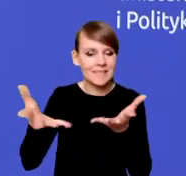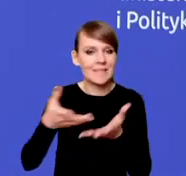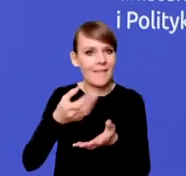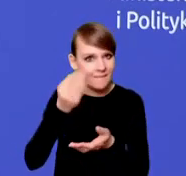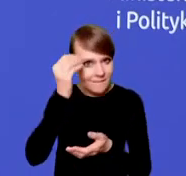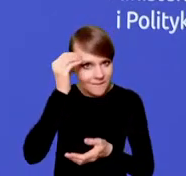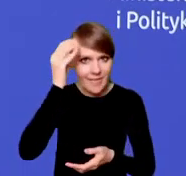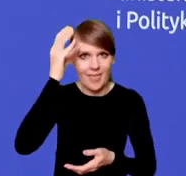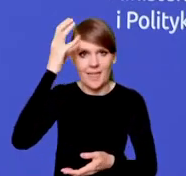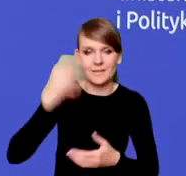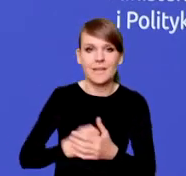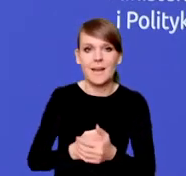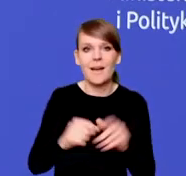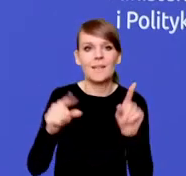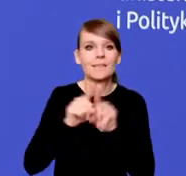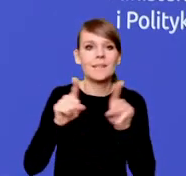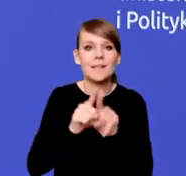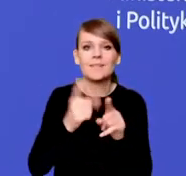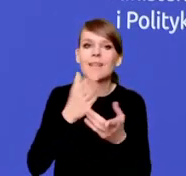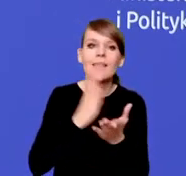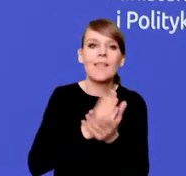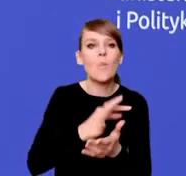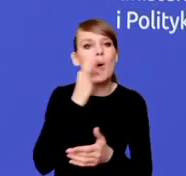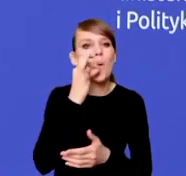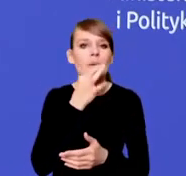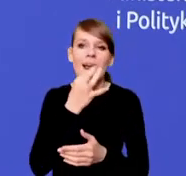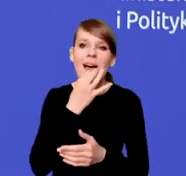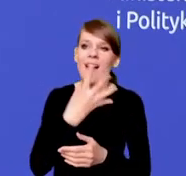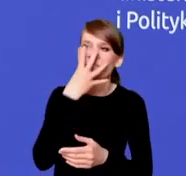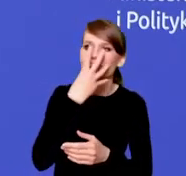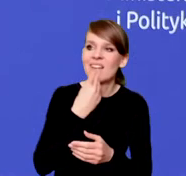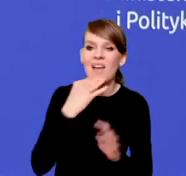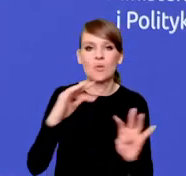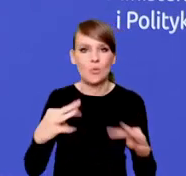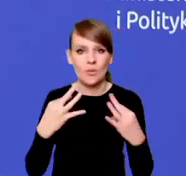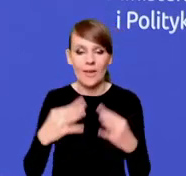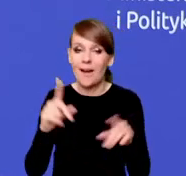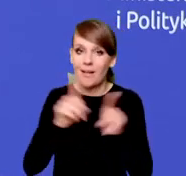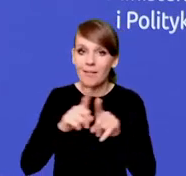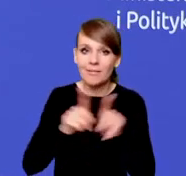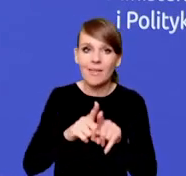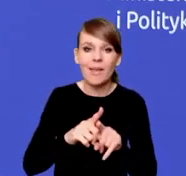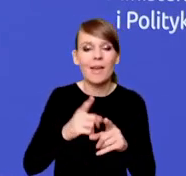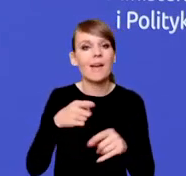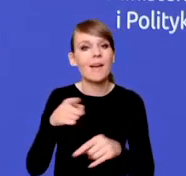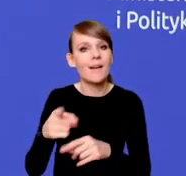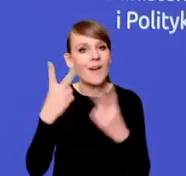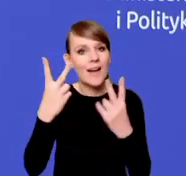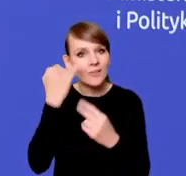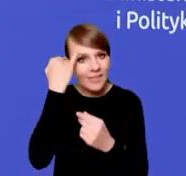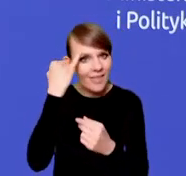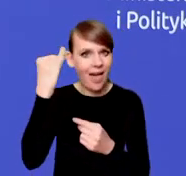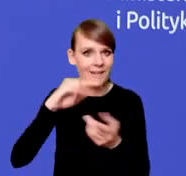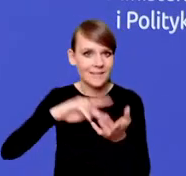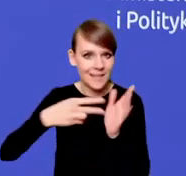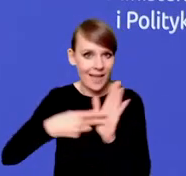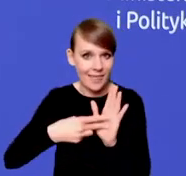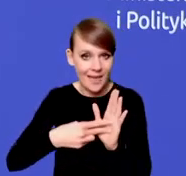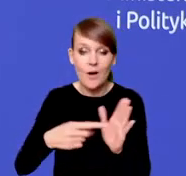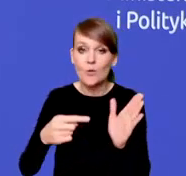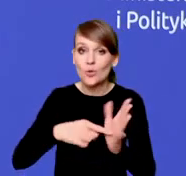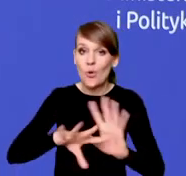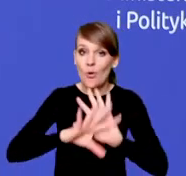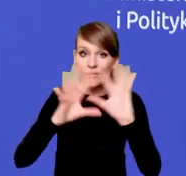kwestie nie tylko poprawy wizerunku, ale większej strategicznej idei. To wszystko